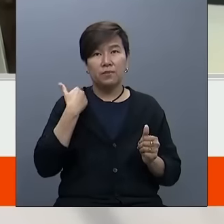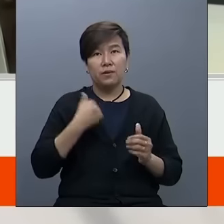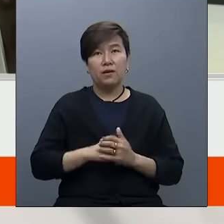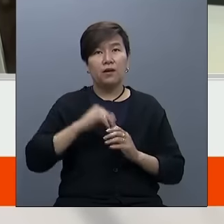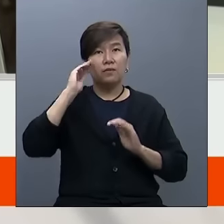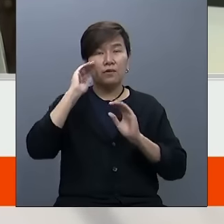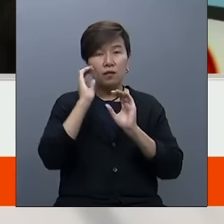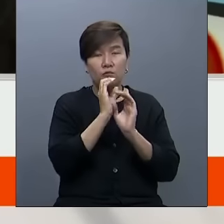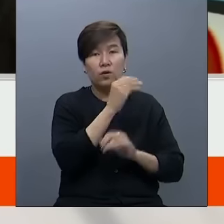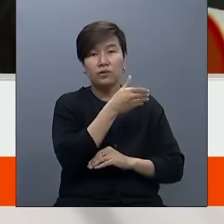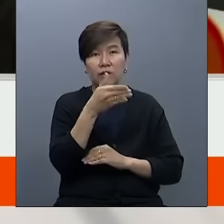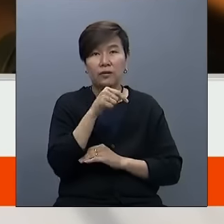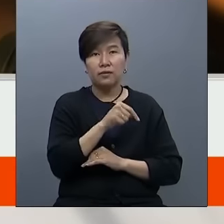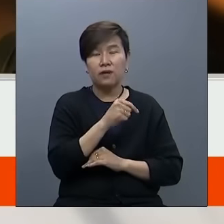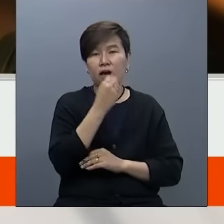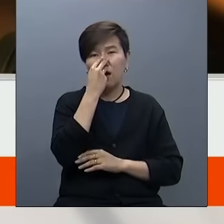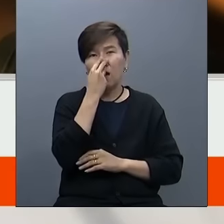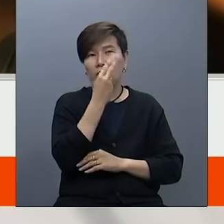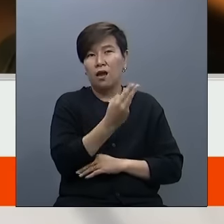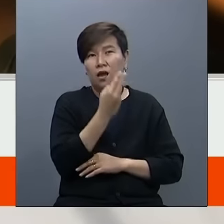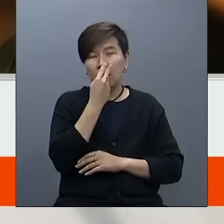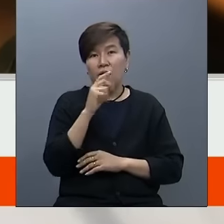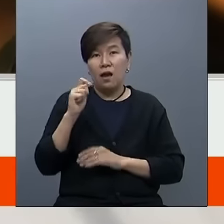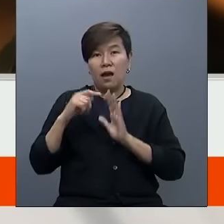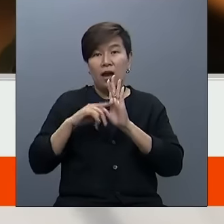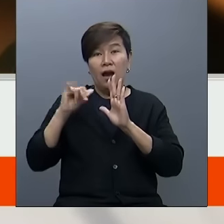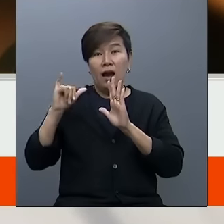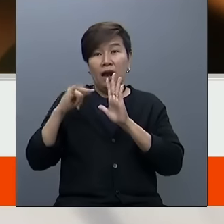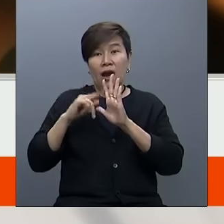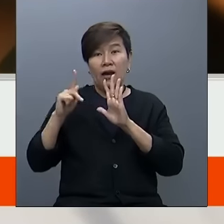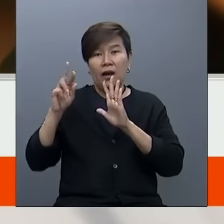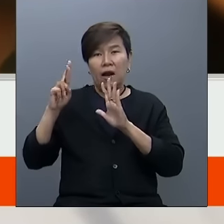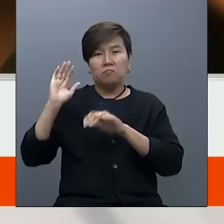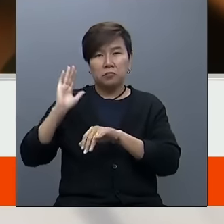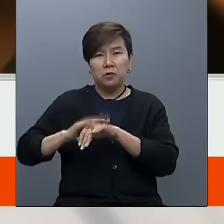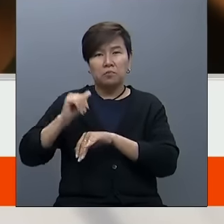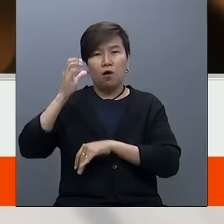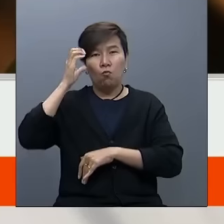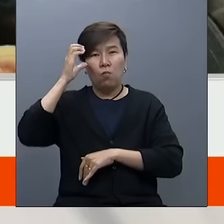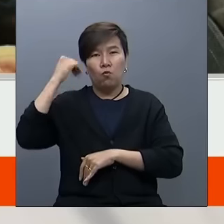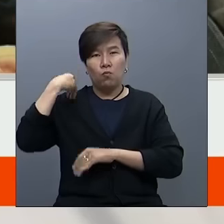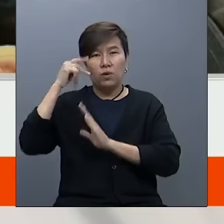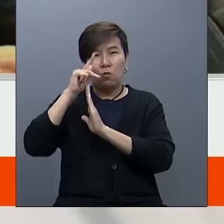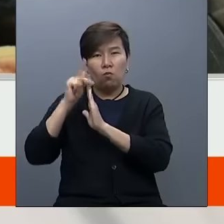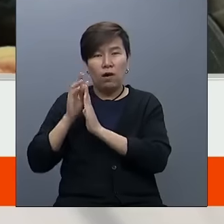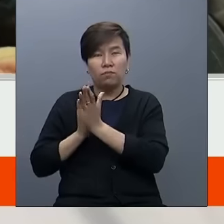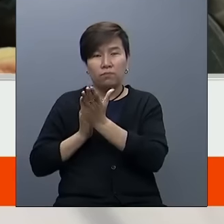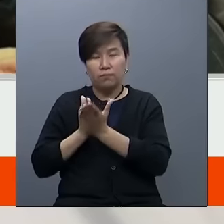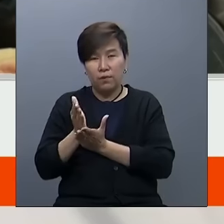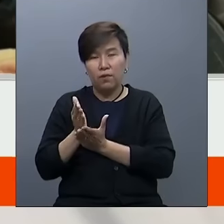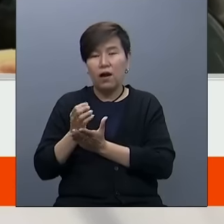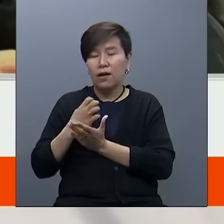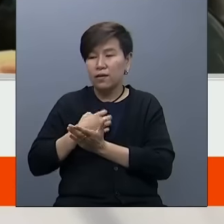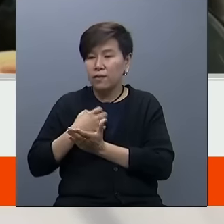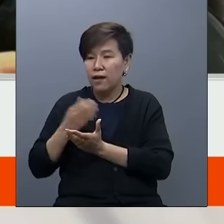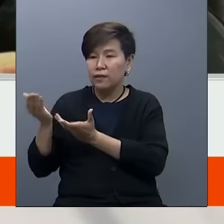จแห่งชาติเนี่ยคงมองเห็นองค์กรอัยการว่ามีบุคลากรที่มีความรู้ความสามารถด้านกฎหมายก็เลยอยากจะเรียนเชิญอัย